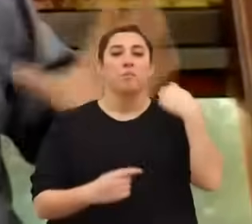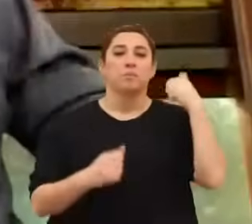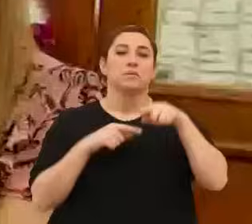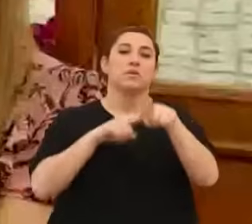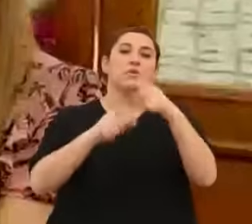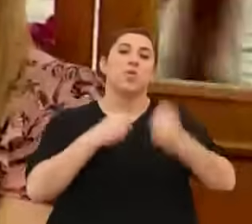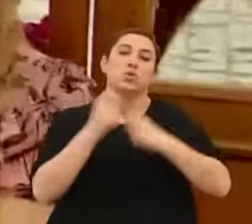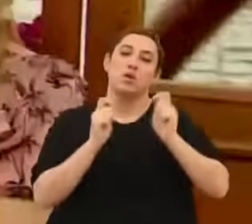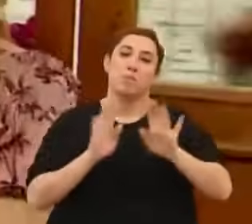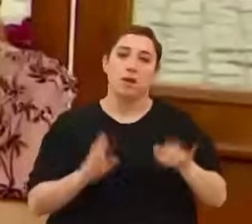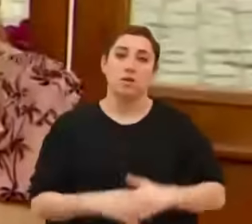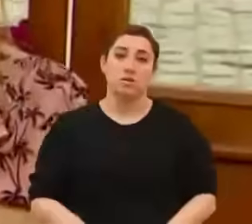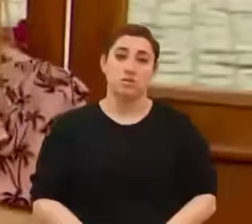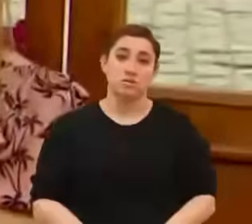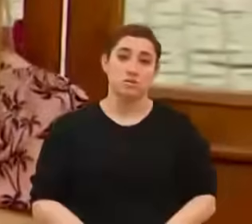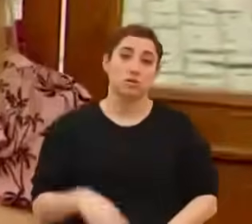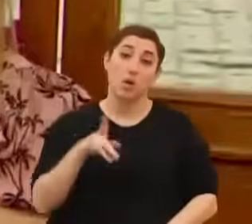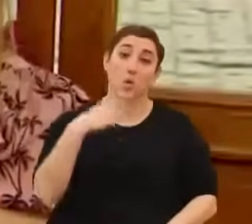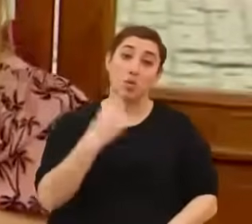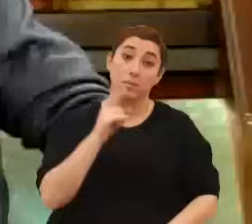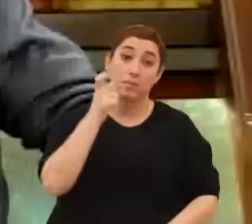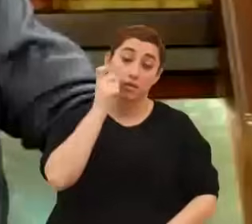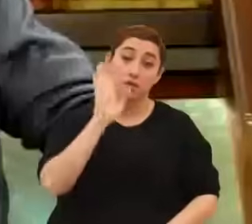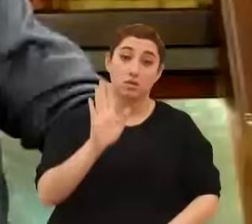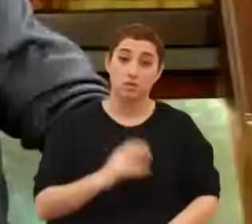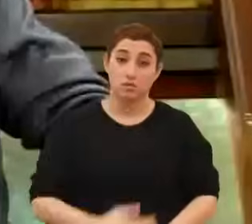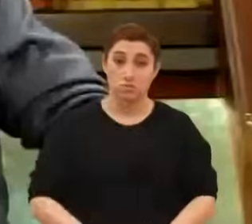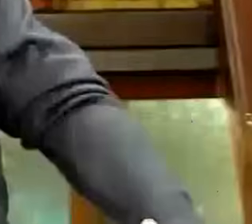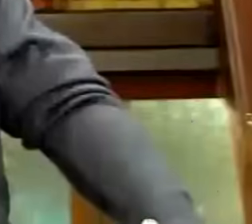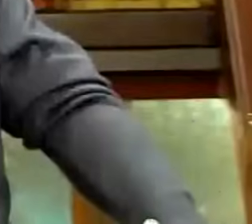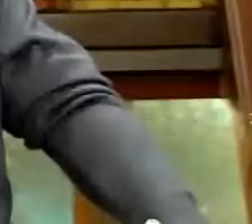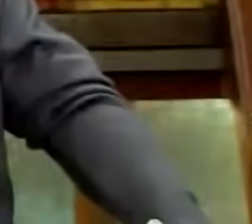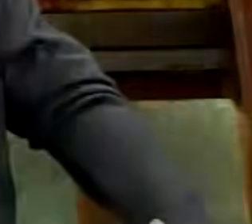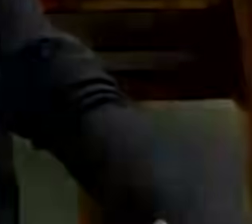peşimde. Aa, ama çeşme kulağın bir